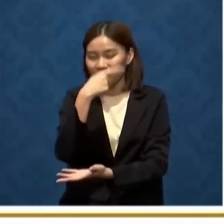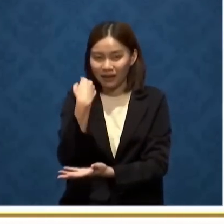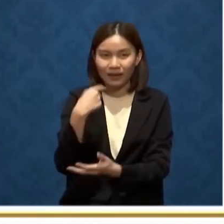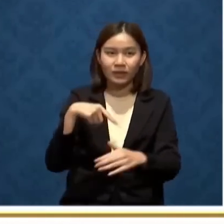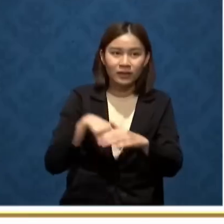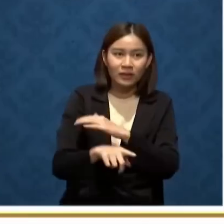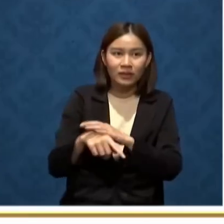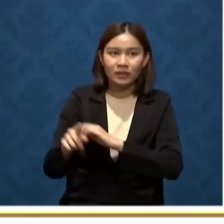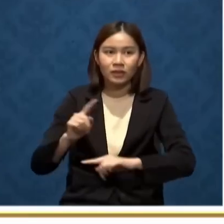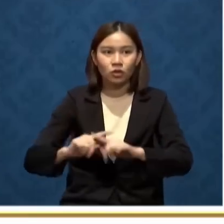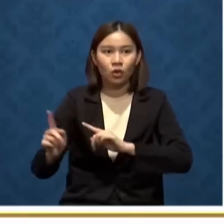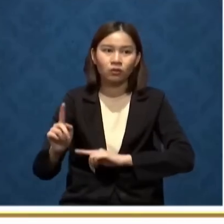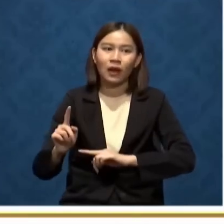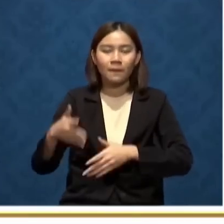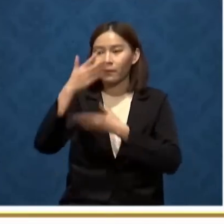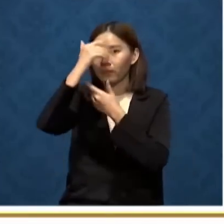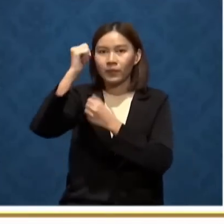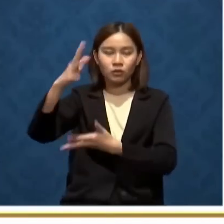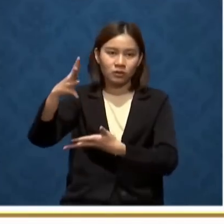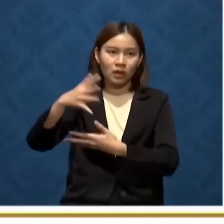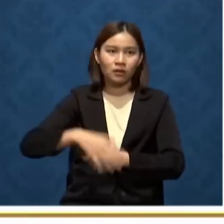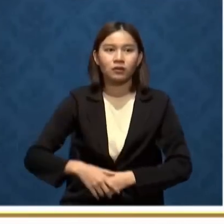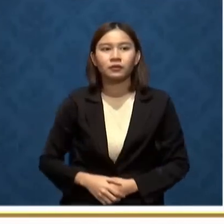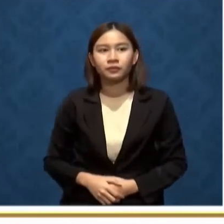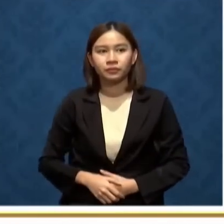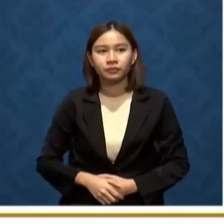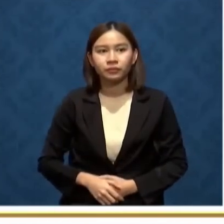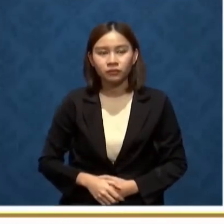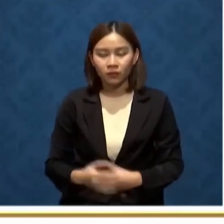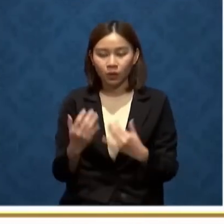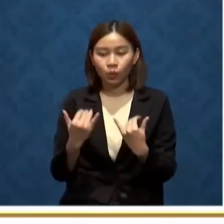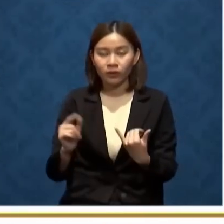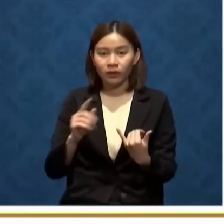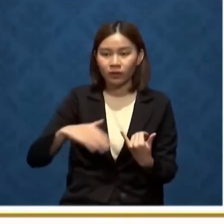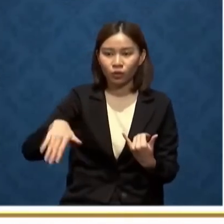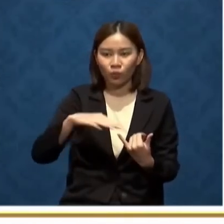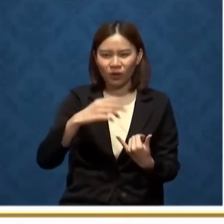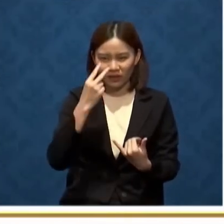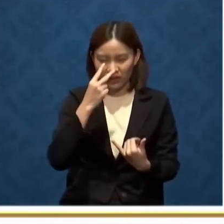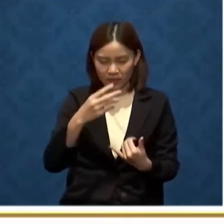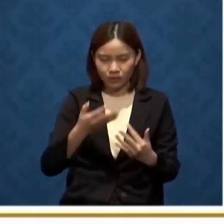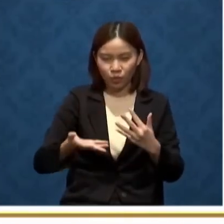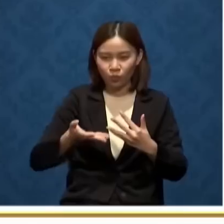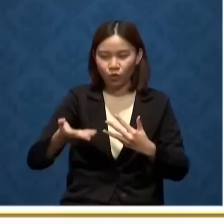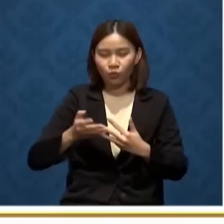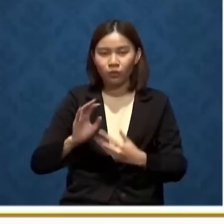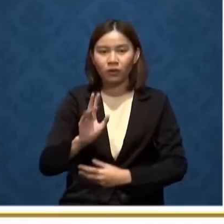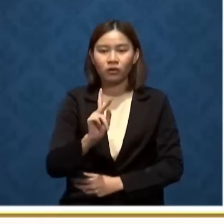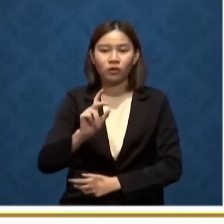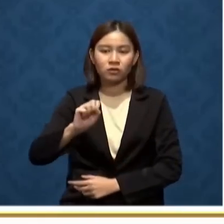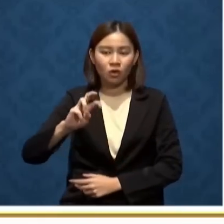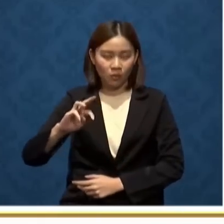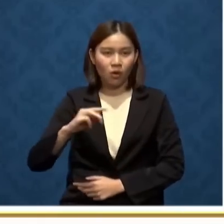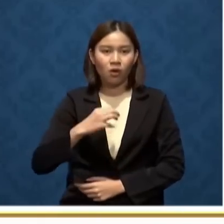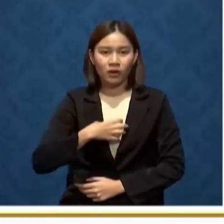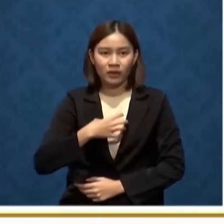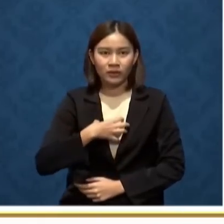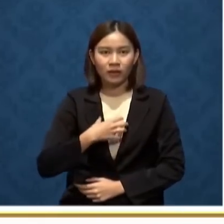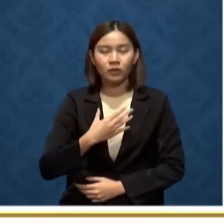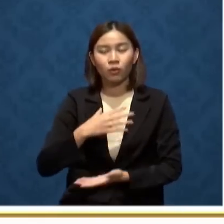have